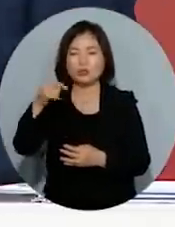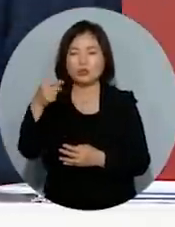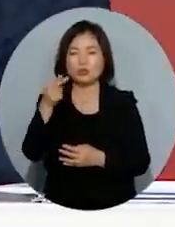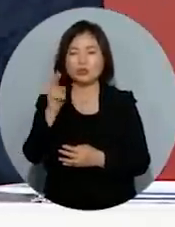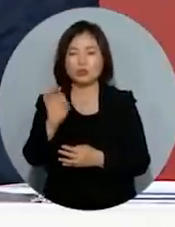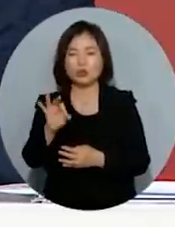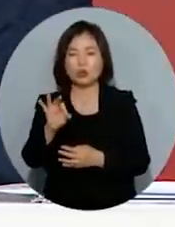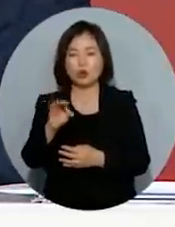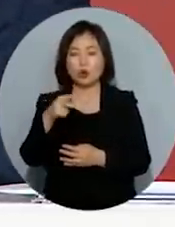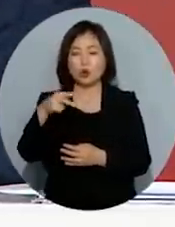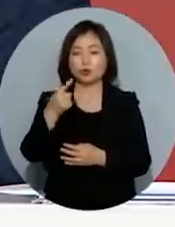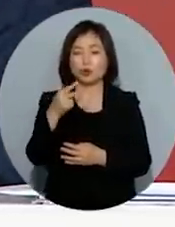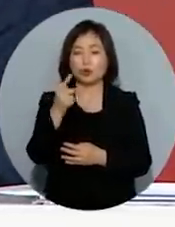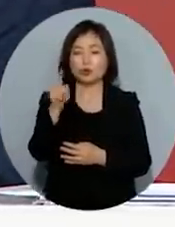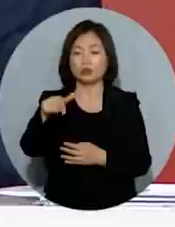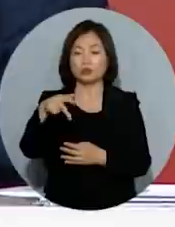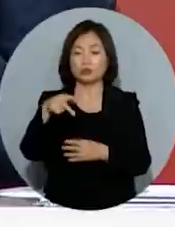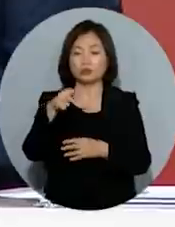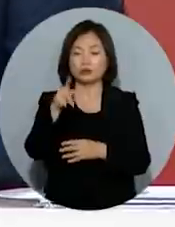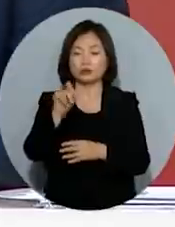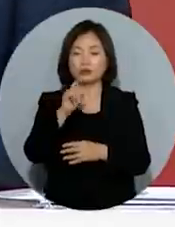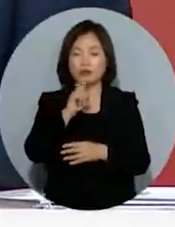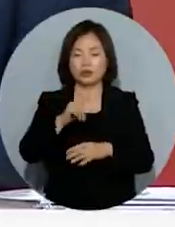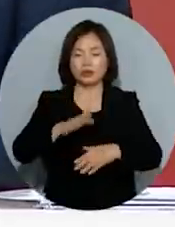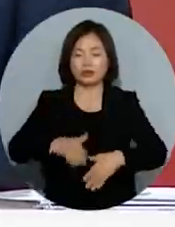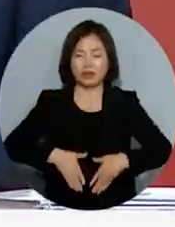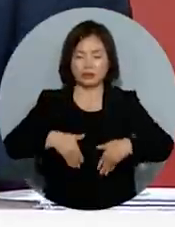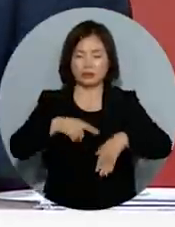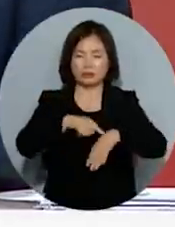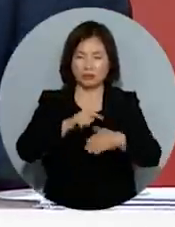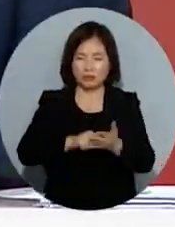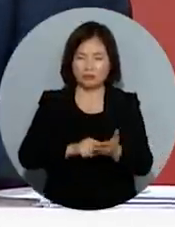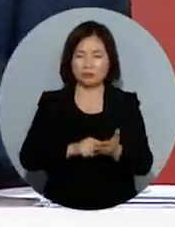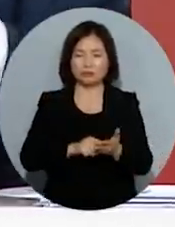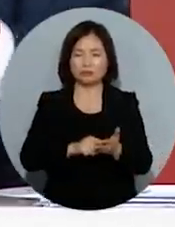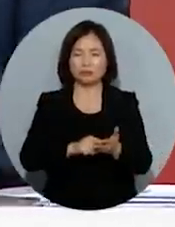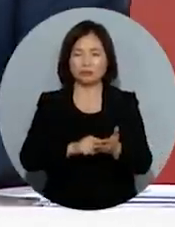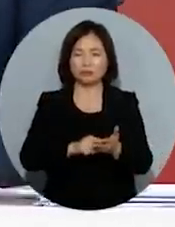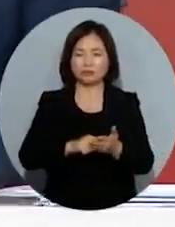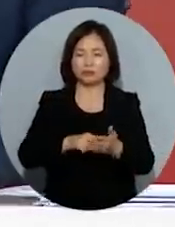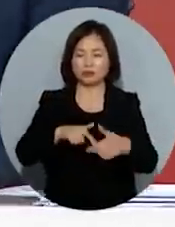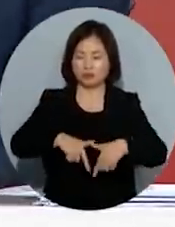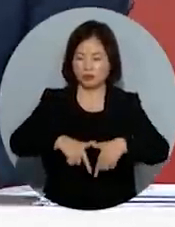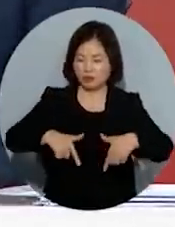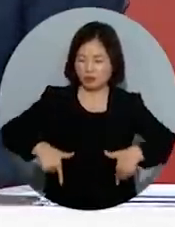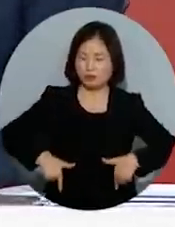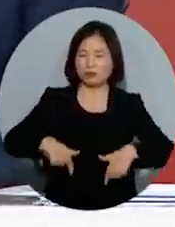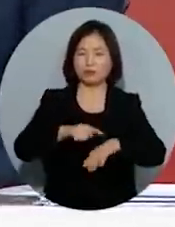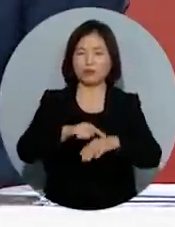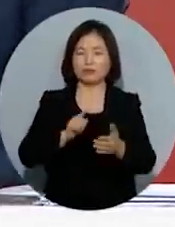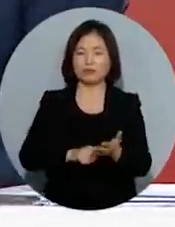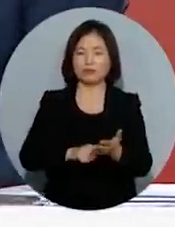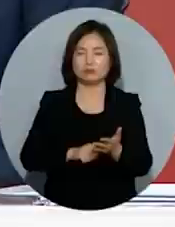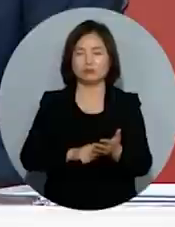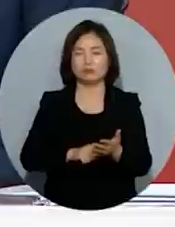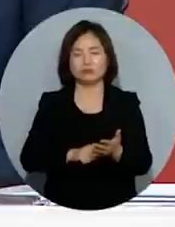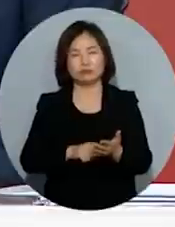아, 도덕성을 말씀드리는 게 아니고요. 네? 네. 따뜻한 가슴과 넓은 포용력. 글쎄요.